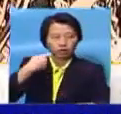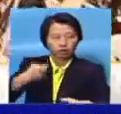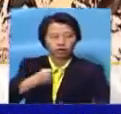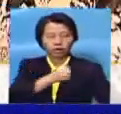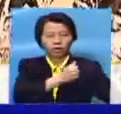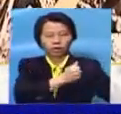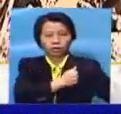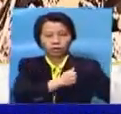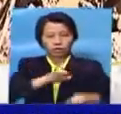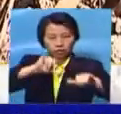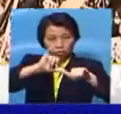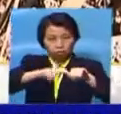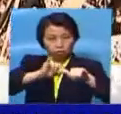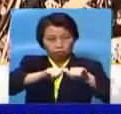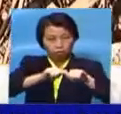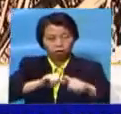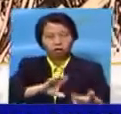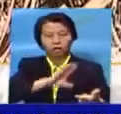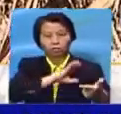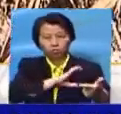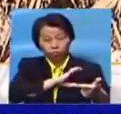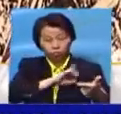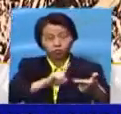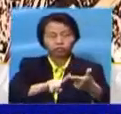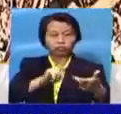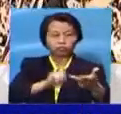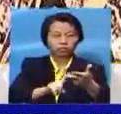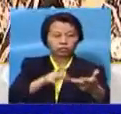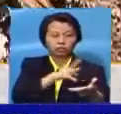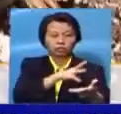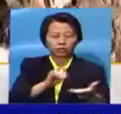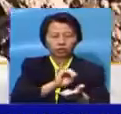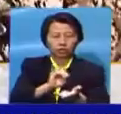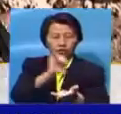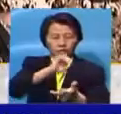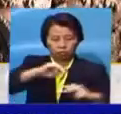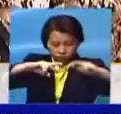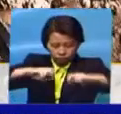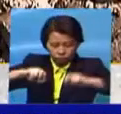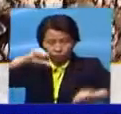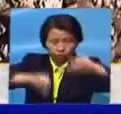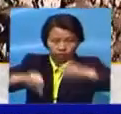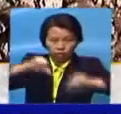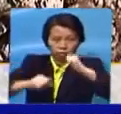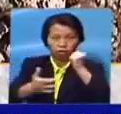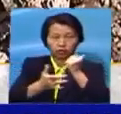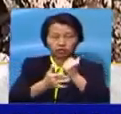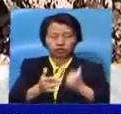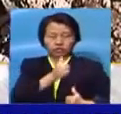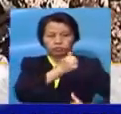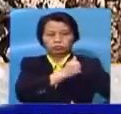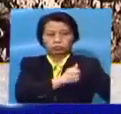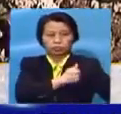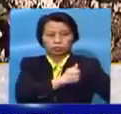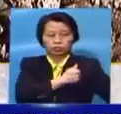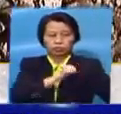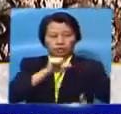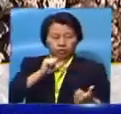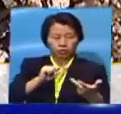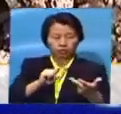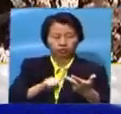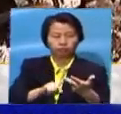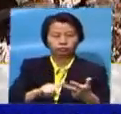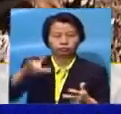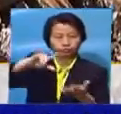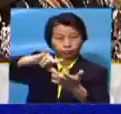Askar jurutera diraja polis diraja Malaysia dan Institut penyelidikan sains dan teknologi pertahanan Strike tragedi